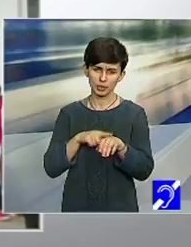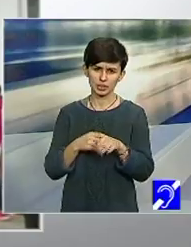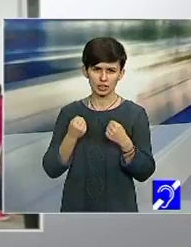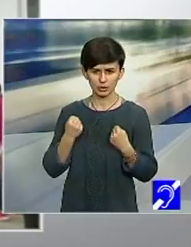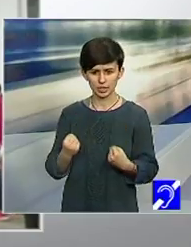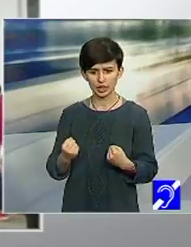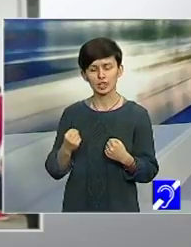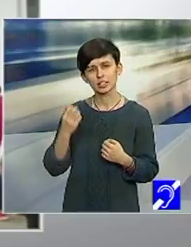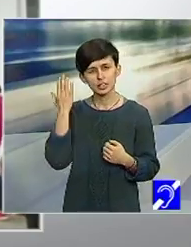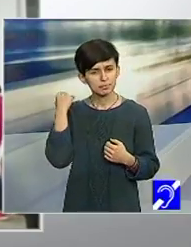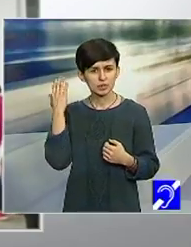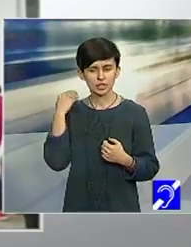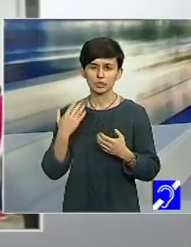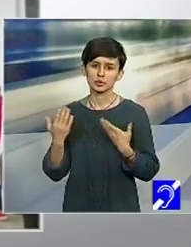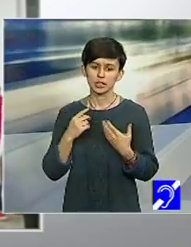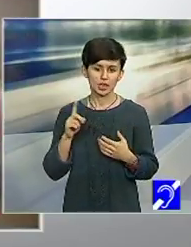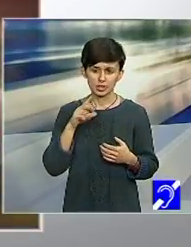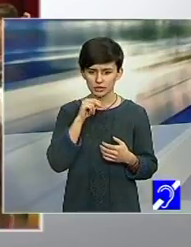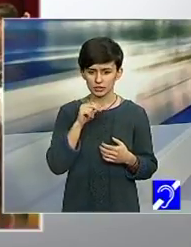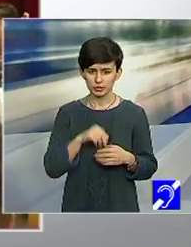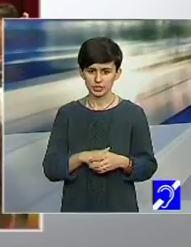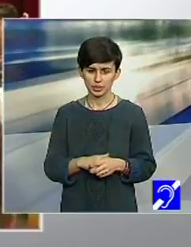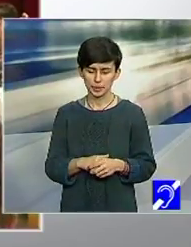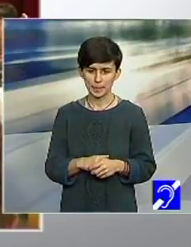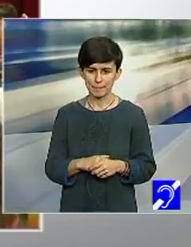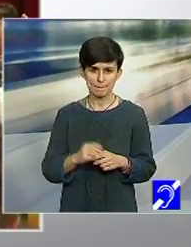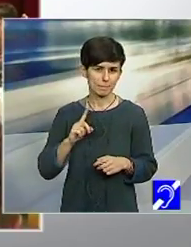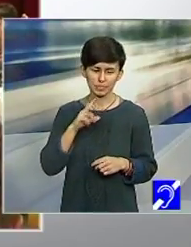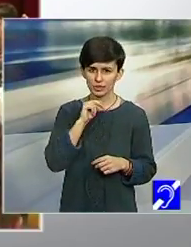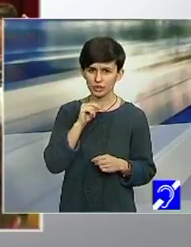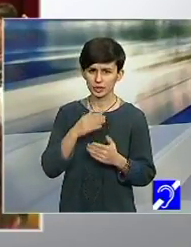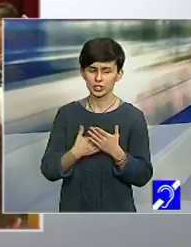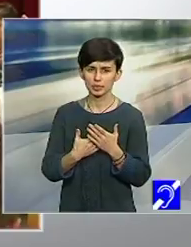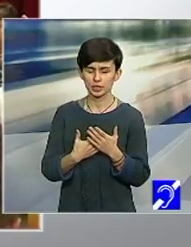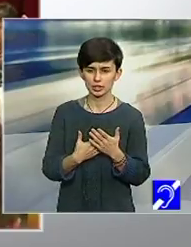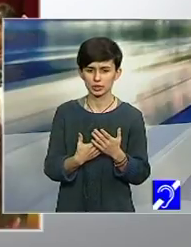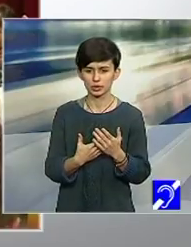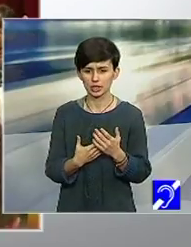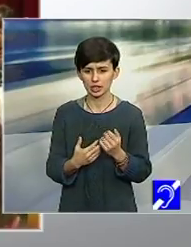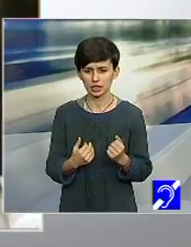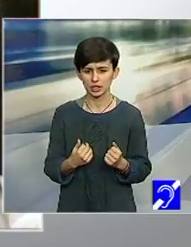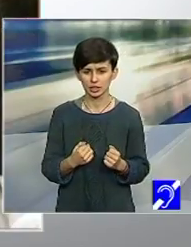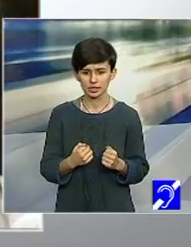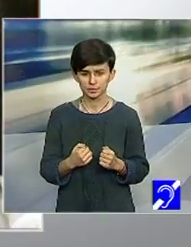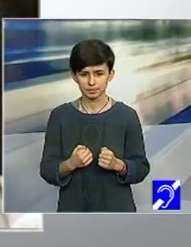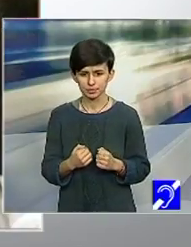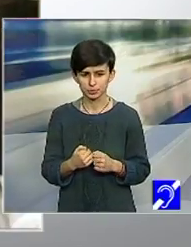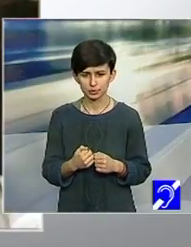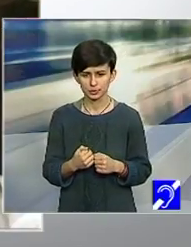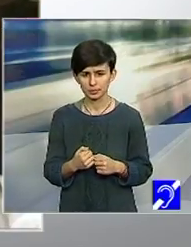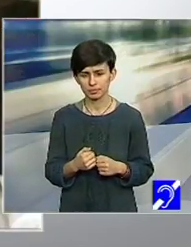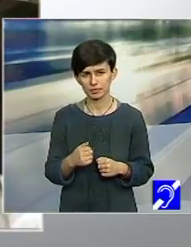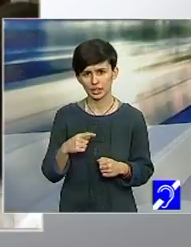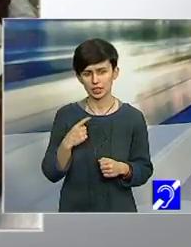episoadelor întunecate despre care multă lume nu vorbește. Și nu vorbește pentru că nu este interesată, nu vorbește pentru că